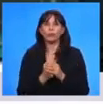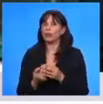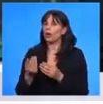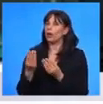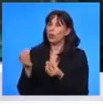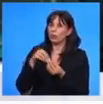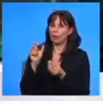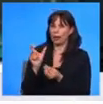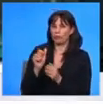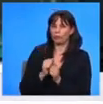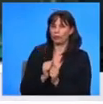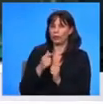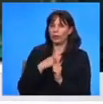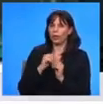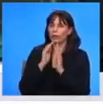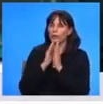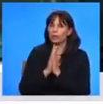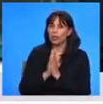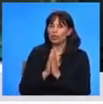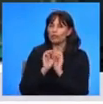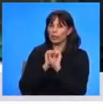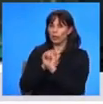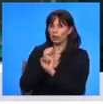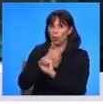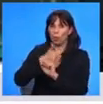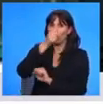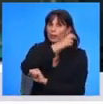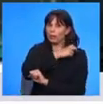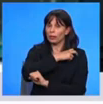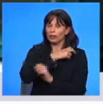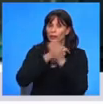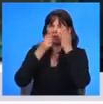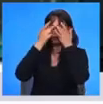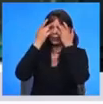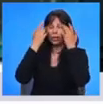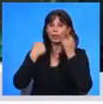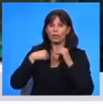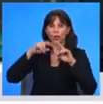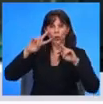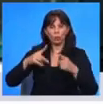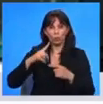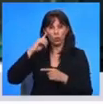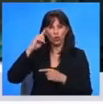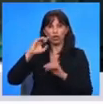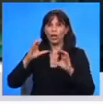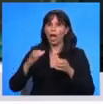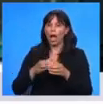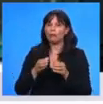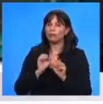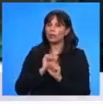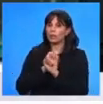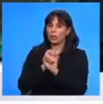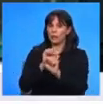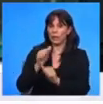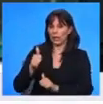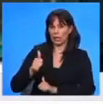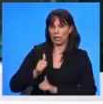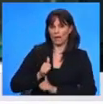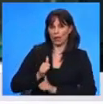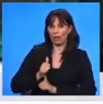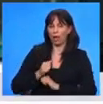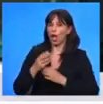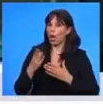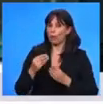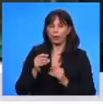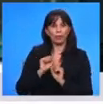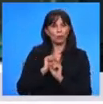רק גם לחזק אותו, שאני מבחינתי עוד פעם, אני חושבת שהמדינה, העם נותן גיבוי גדול לצבא, המון גיבוי.